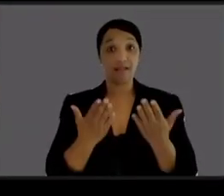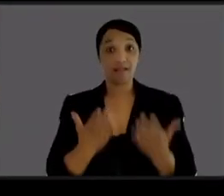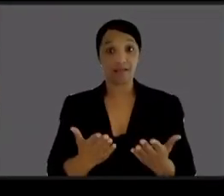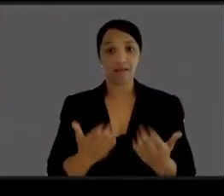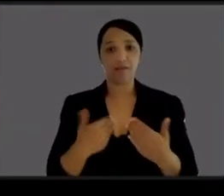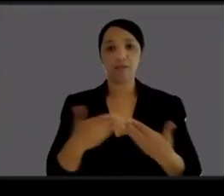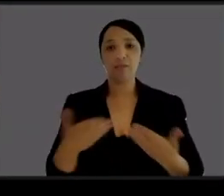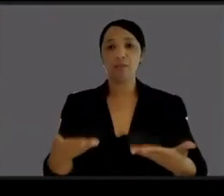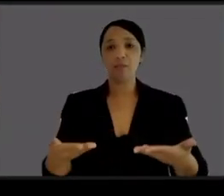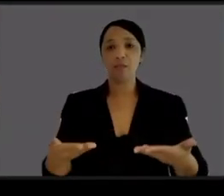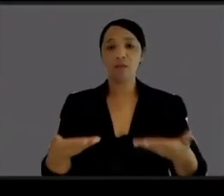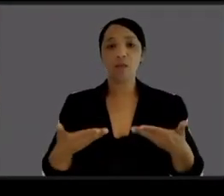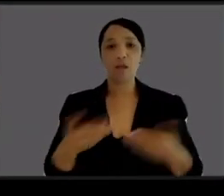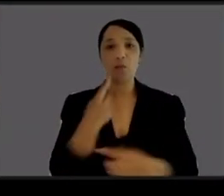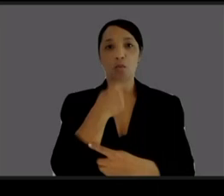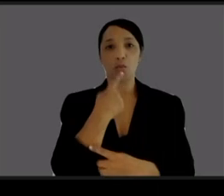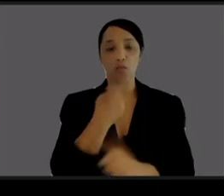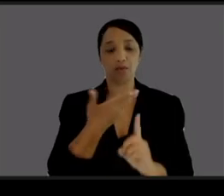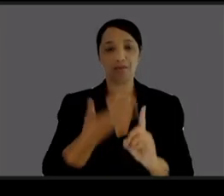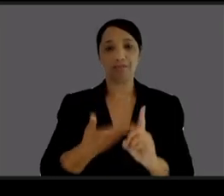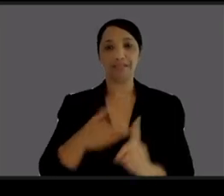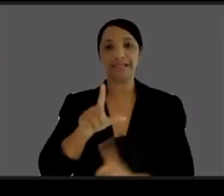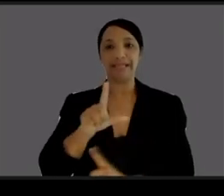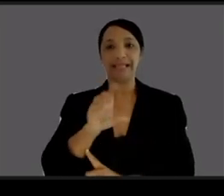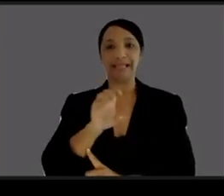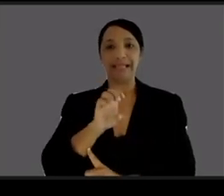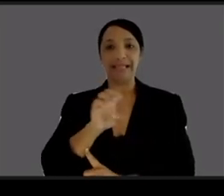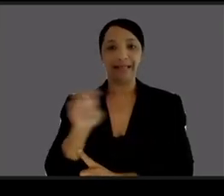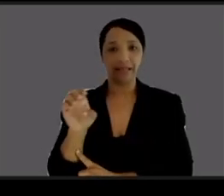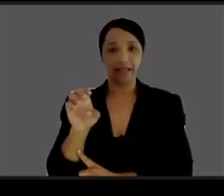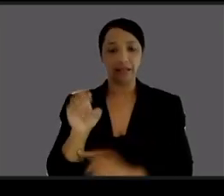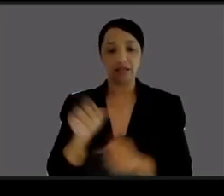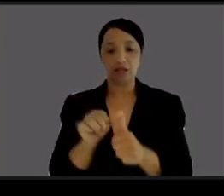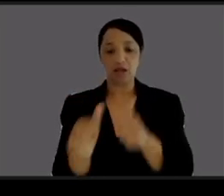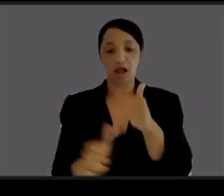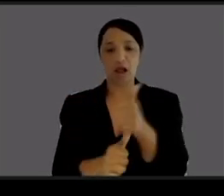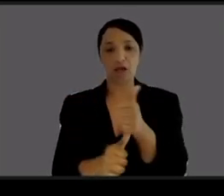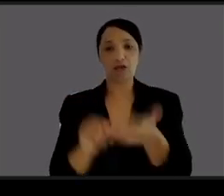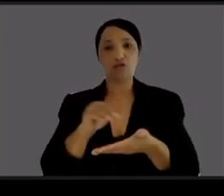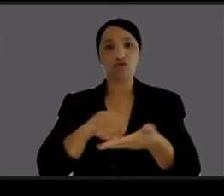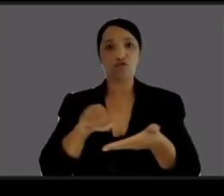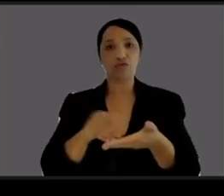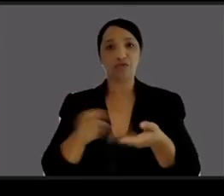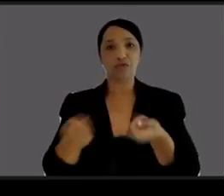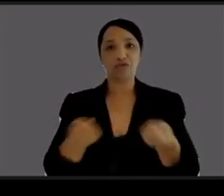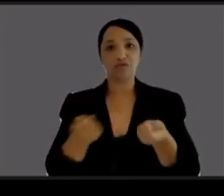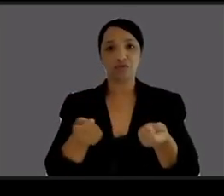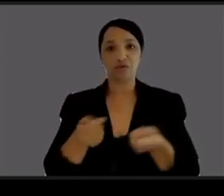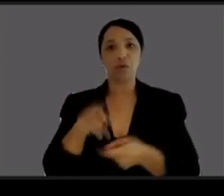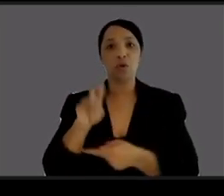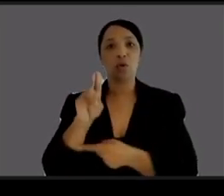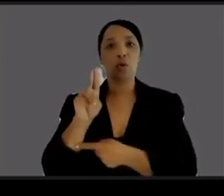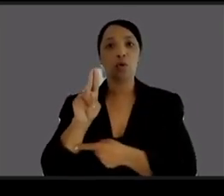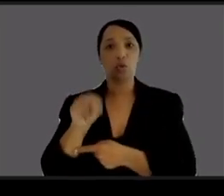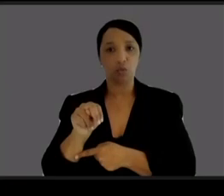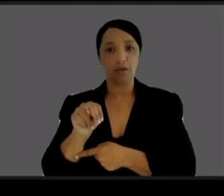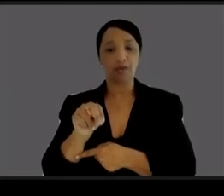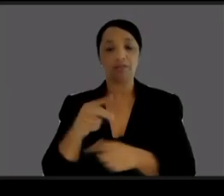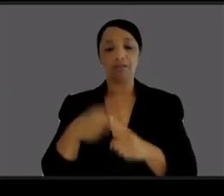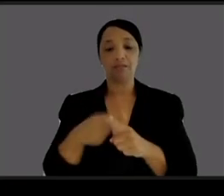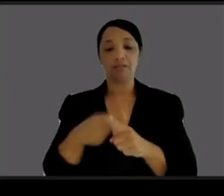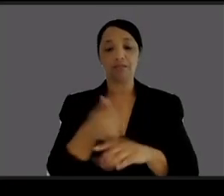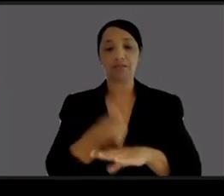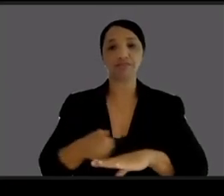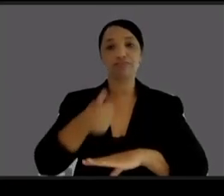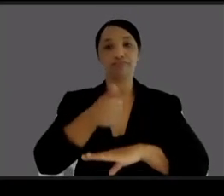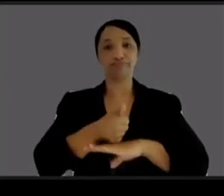الان رحبوا معي بسيد لي وكيل الامين العام للامم المتحده